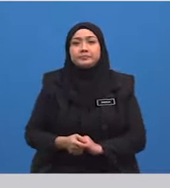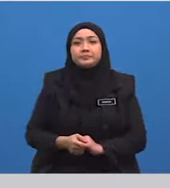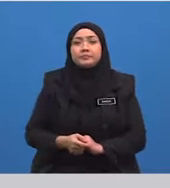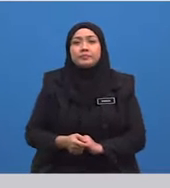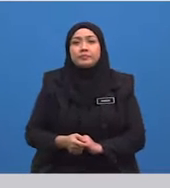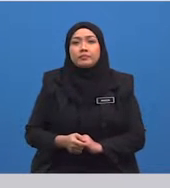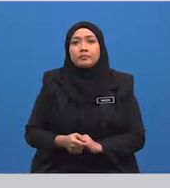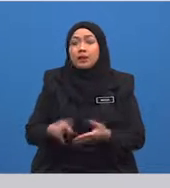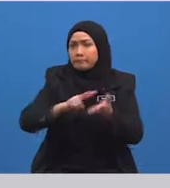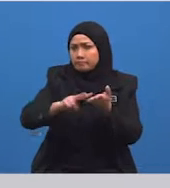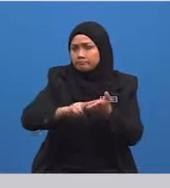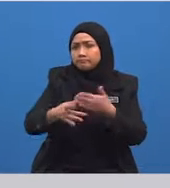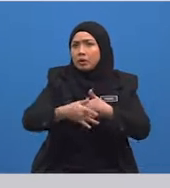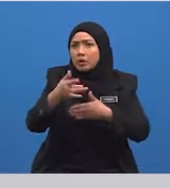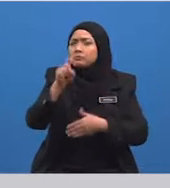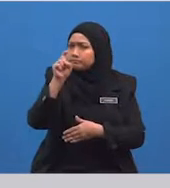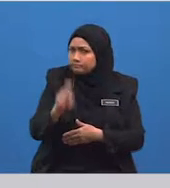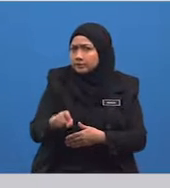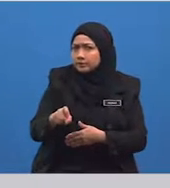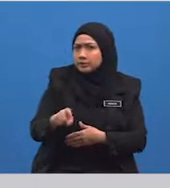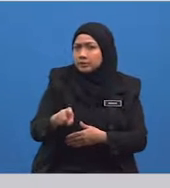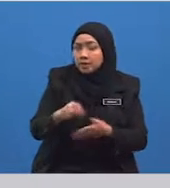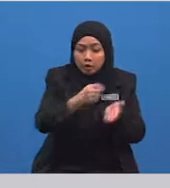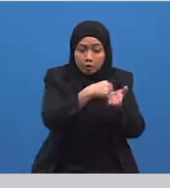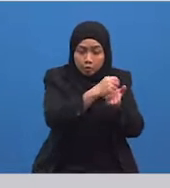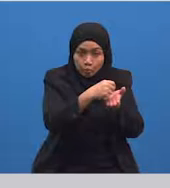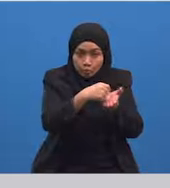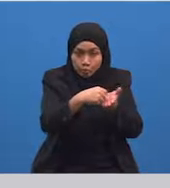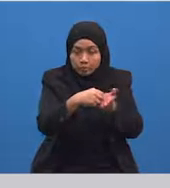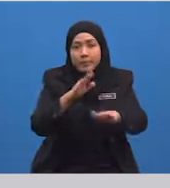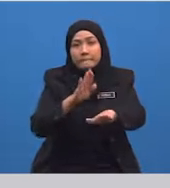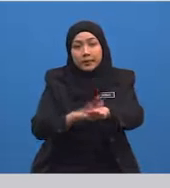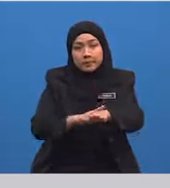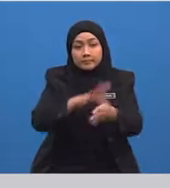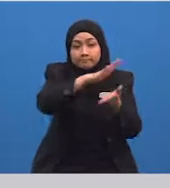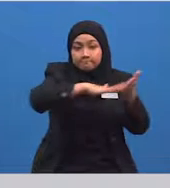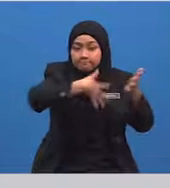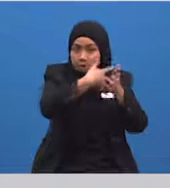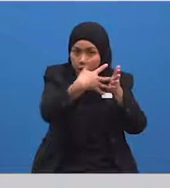Bacaan awal buret hendaklah dicatatkan pada jadual.